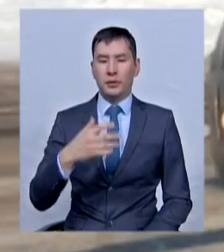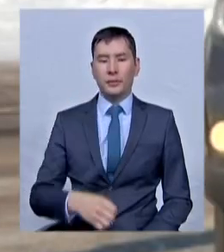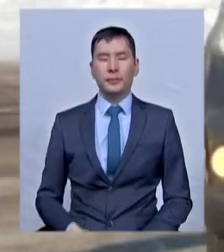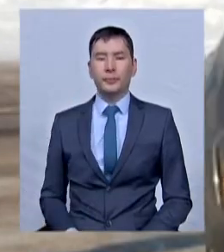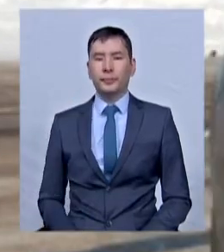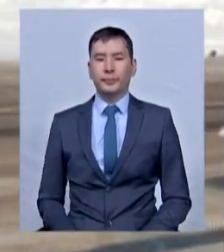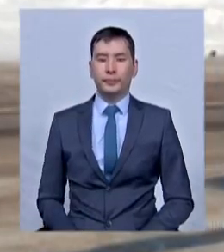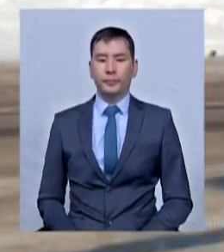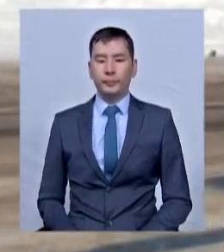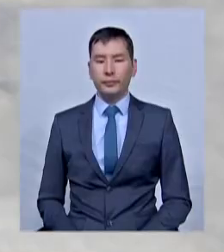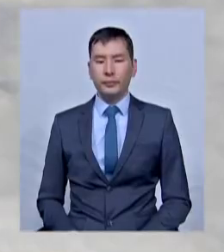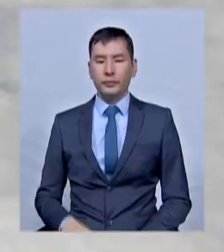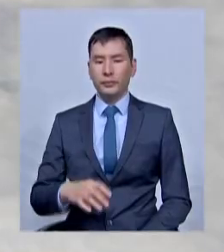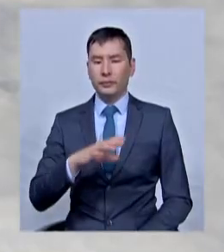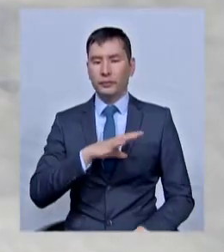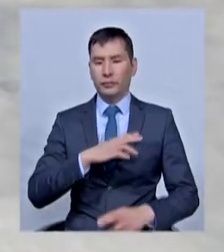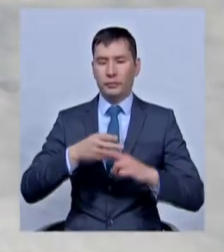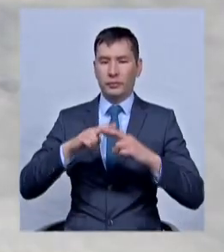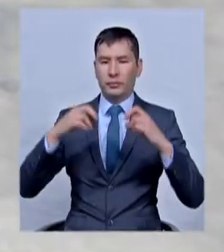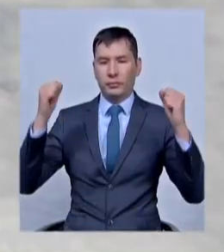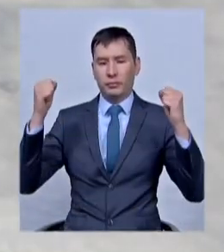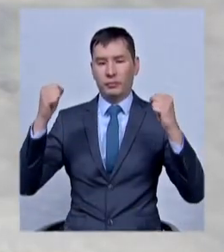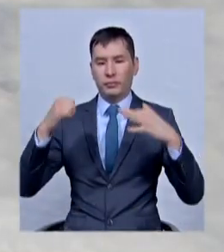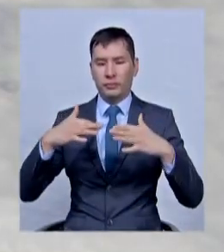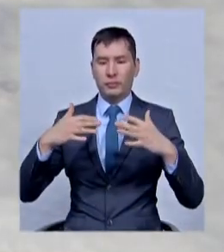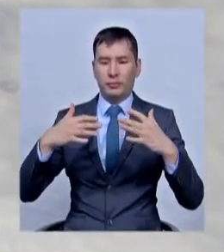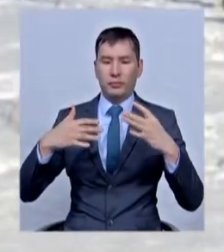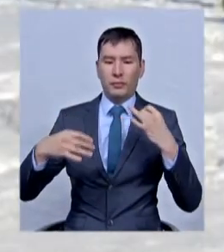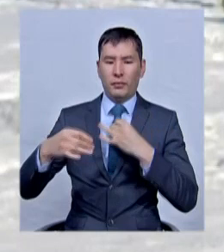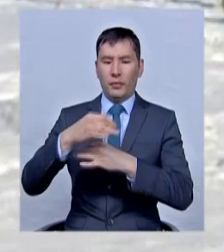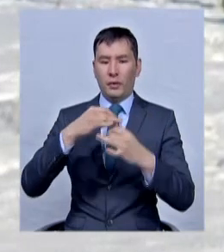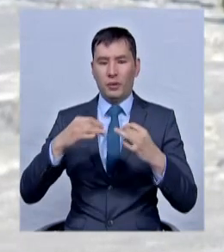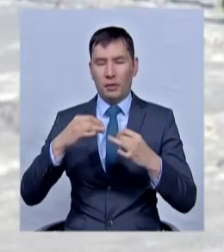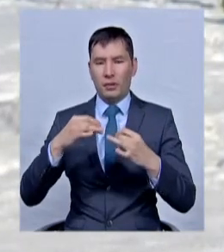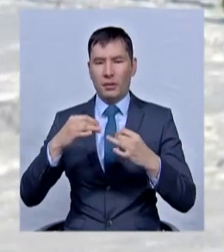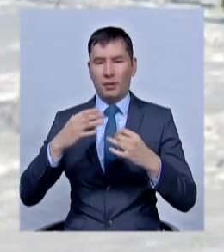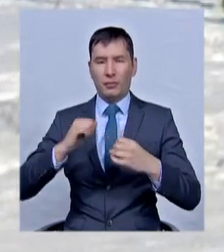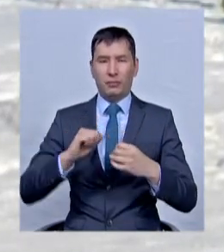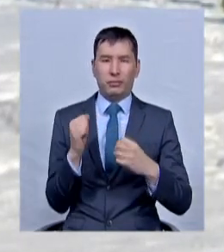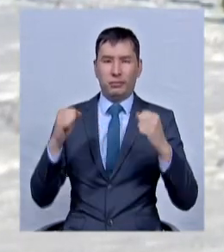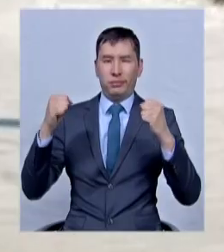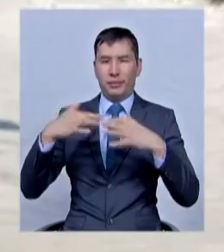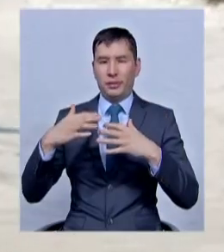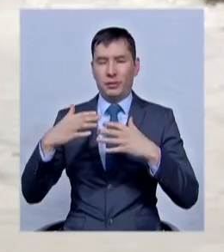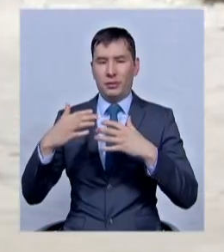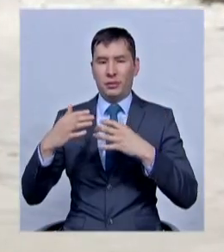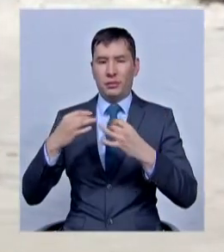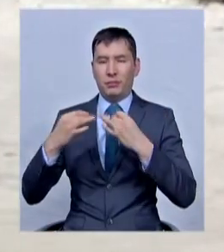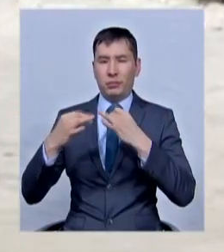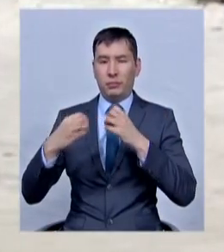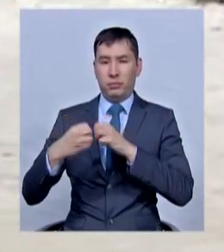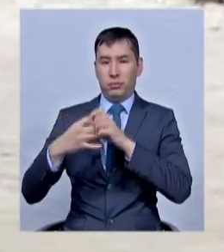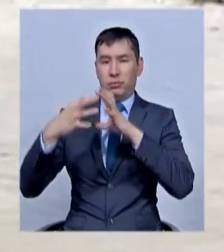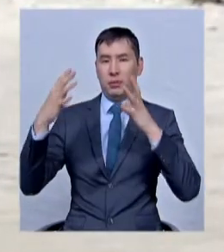жеткізілгенін айтқан. Дастархан басында бас қосқан нәзік жандылардың ішінде қызы да болған. Олар өзара ерегесіп қалған көрінеді. Ұрыс